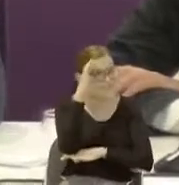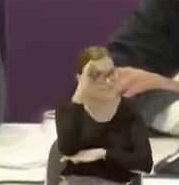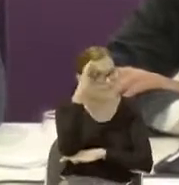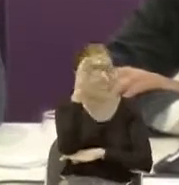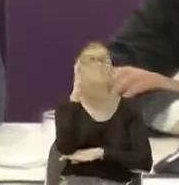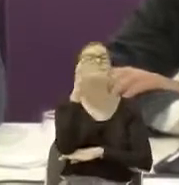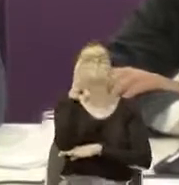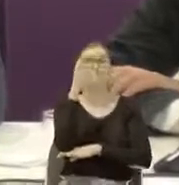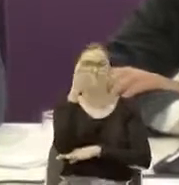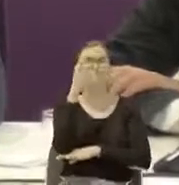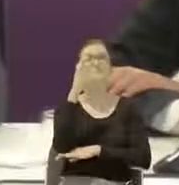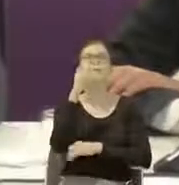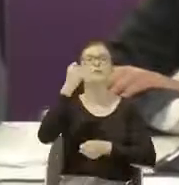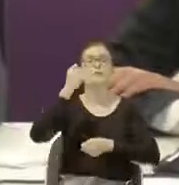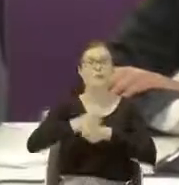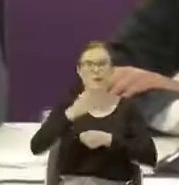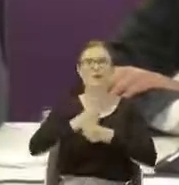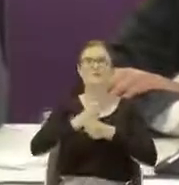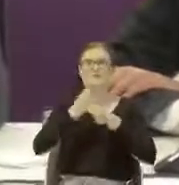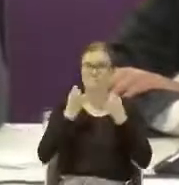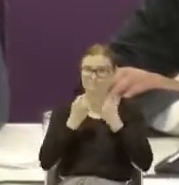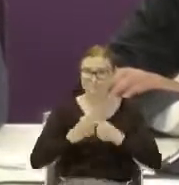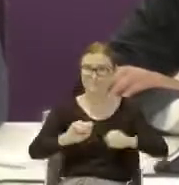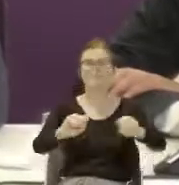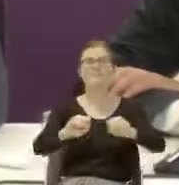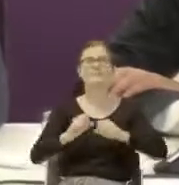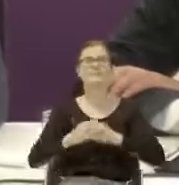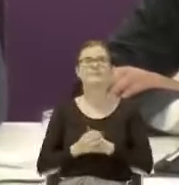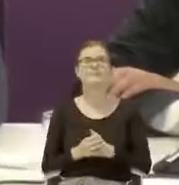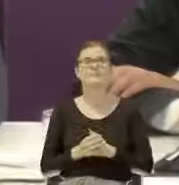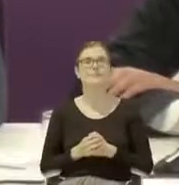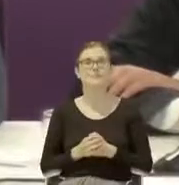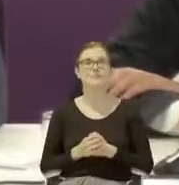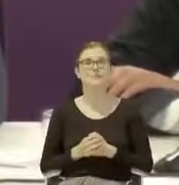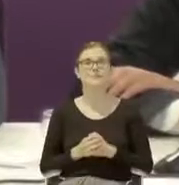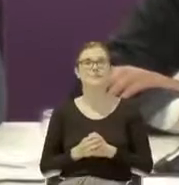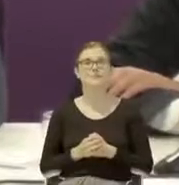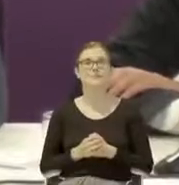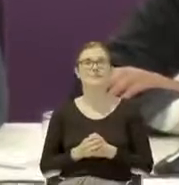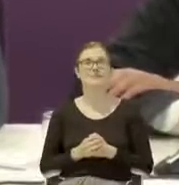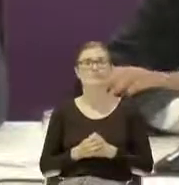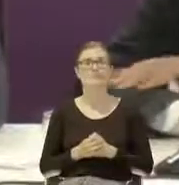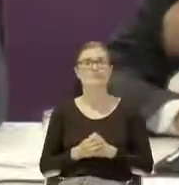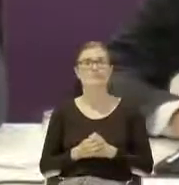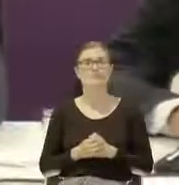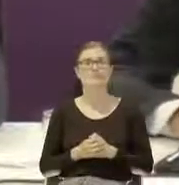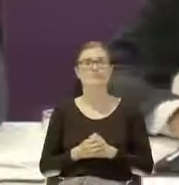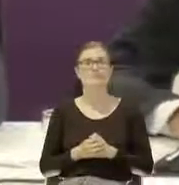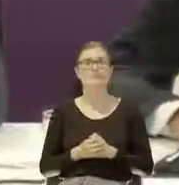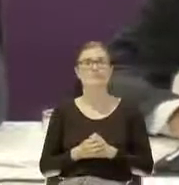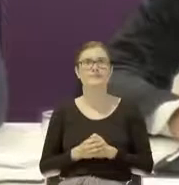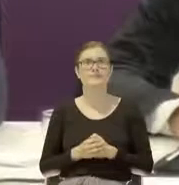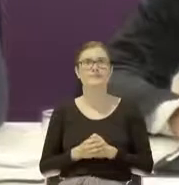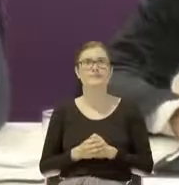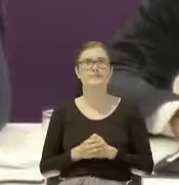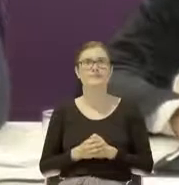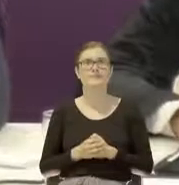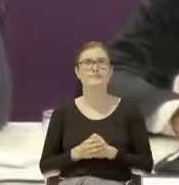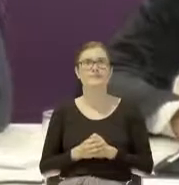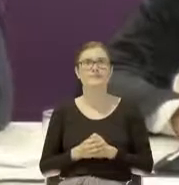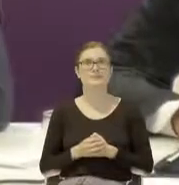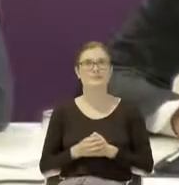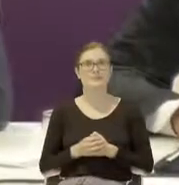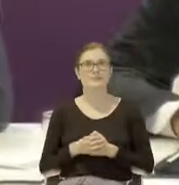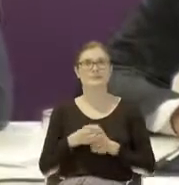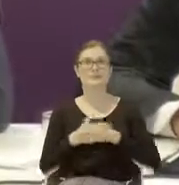l'État, considéré comme un polygame à plusieurs enfants, ne pourrait s'occuper autant que les maires. Je vous demande de